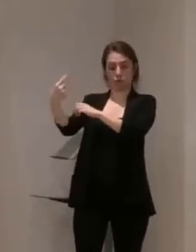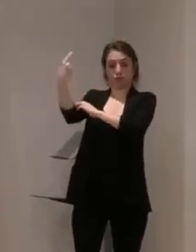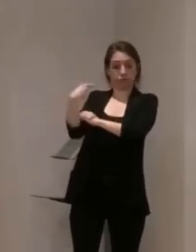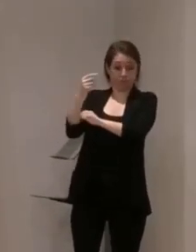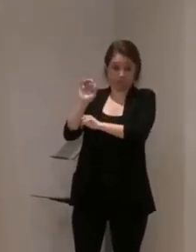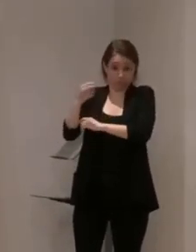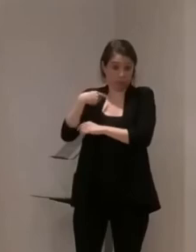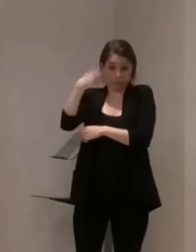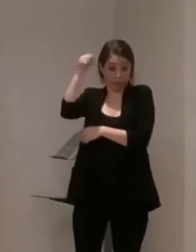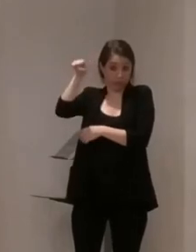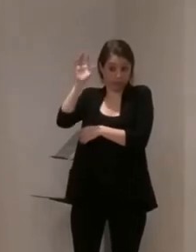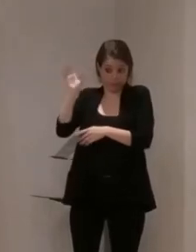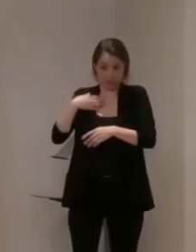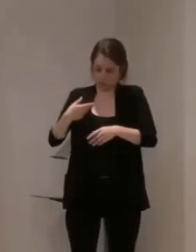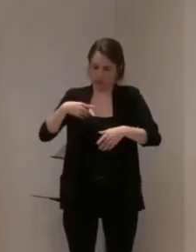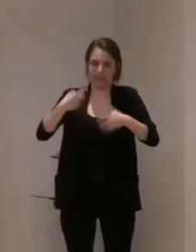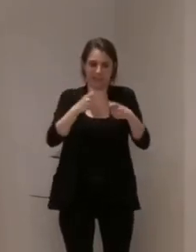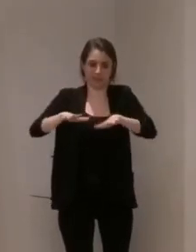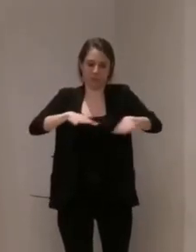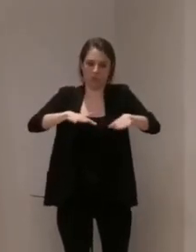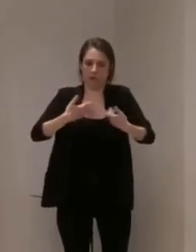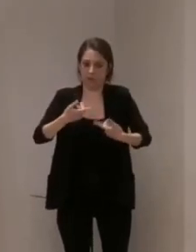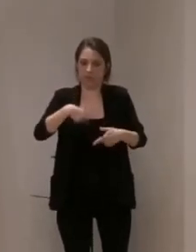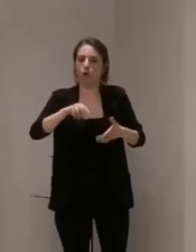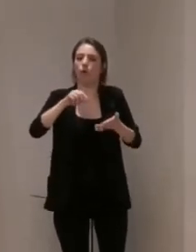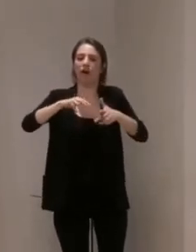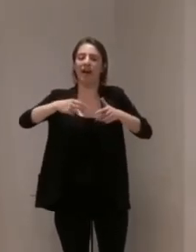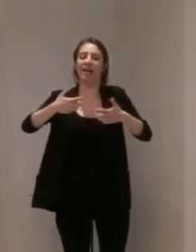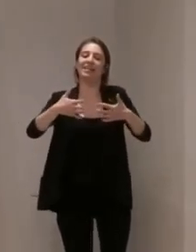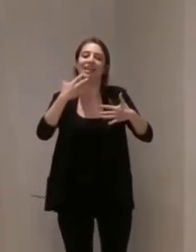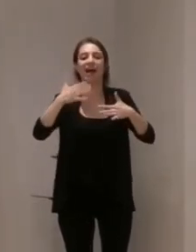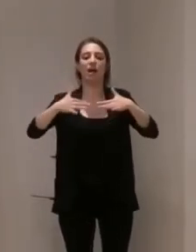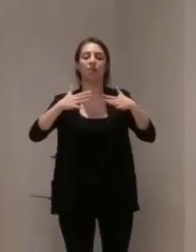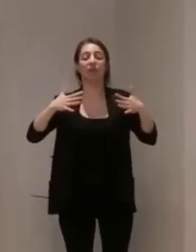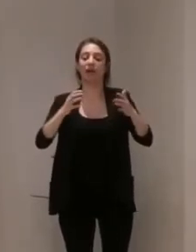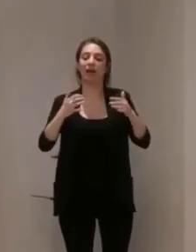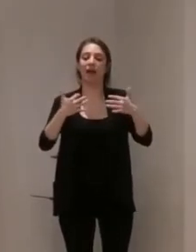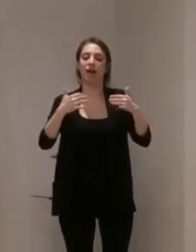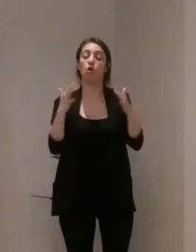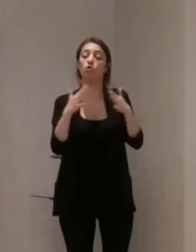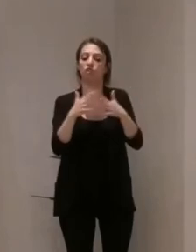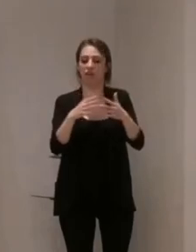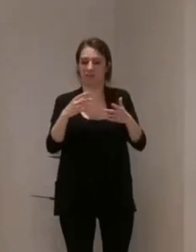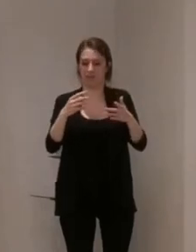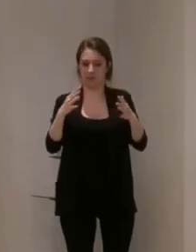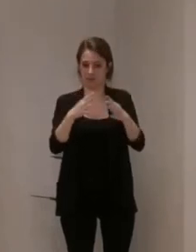davant de Via Laietana? Sí, a veure, la lluita ciutadana és bàsica. És bàsica.